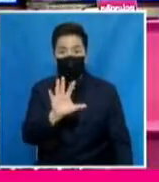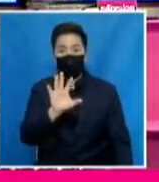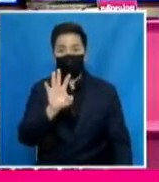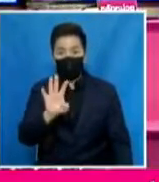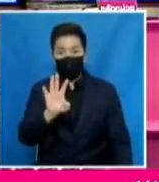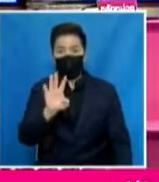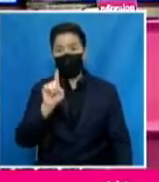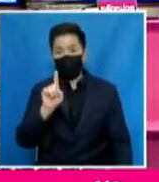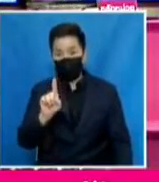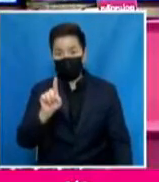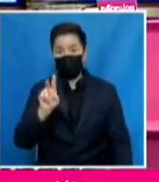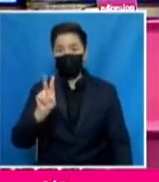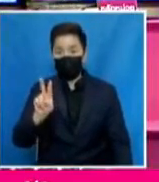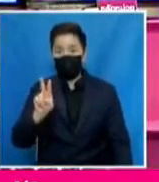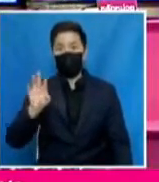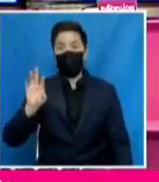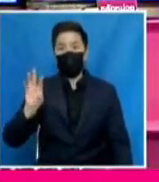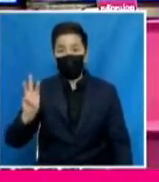9554126